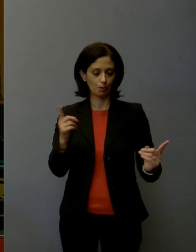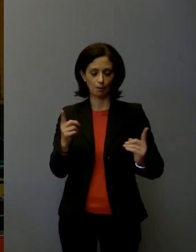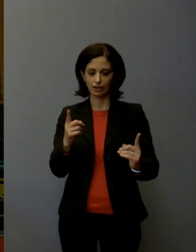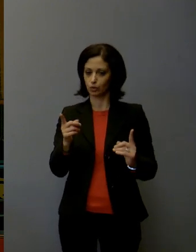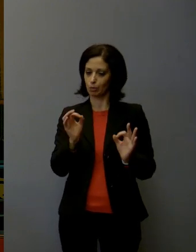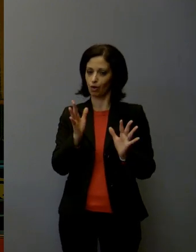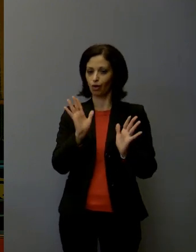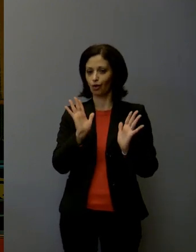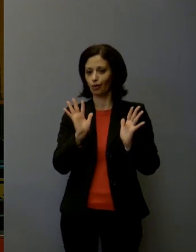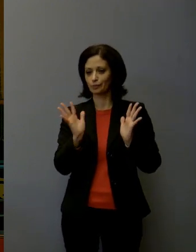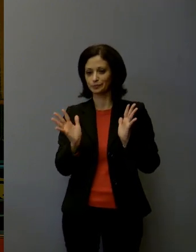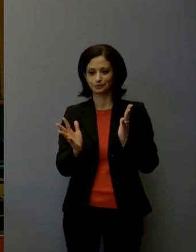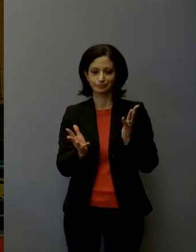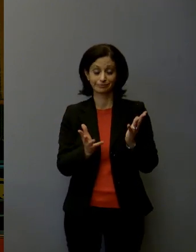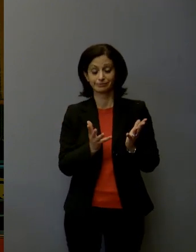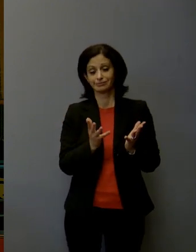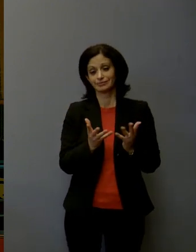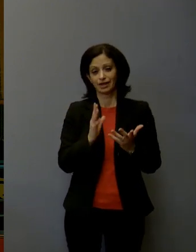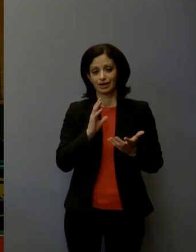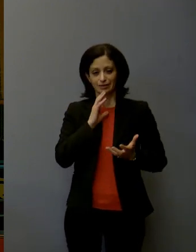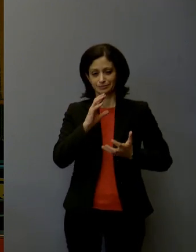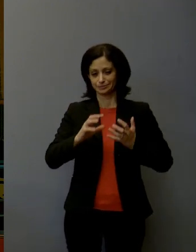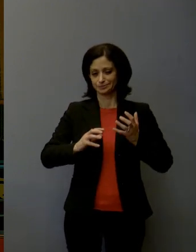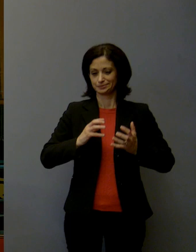un po' diciamo convulsa